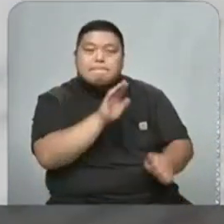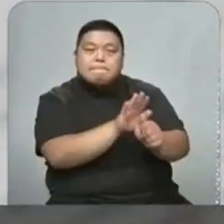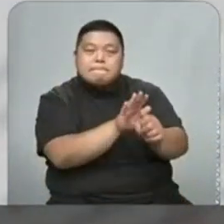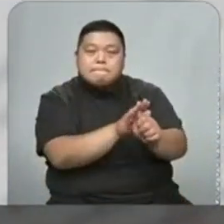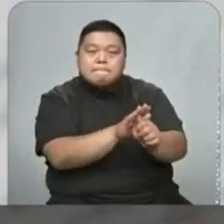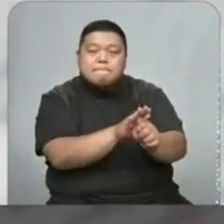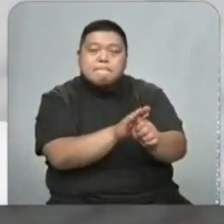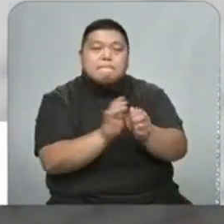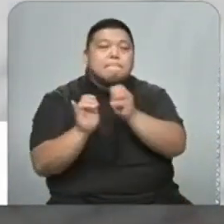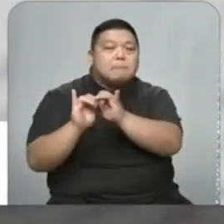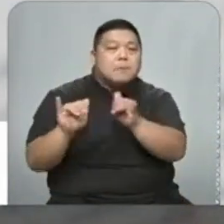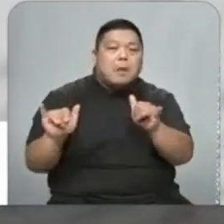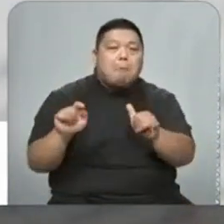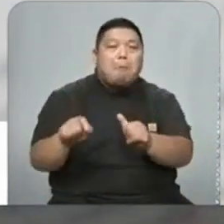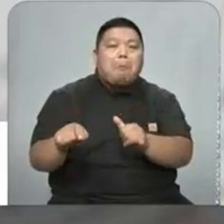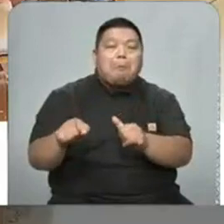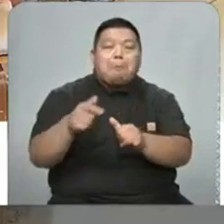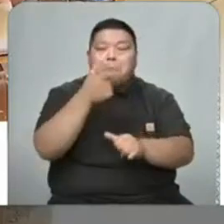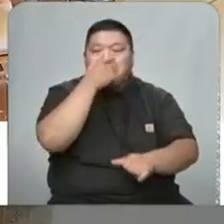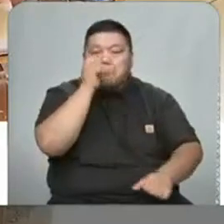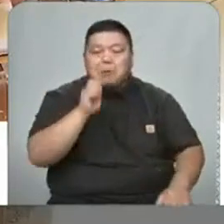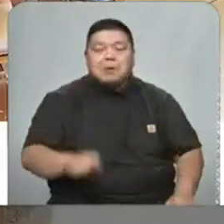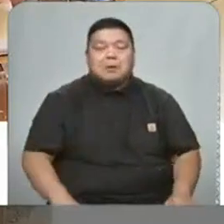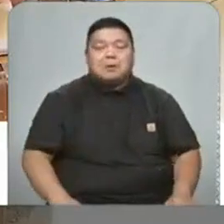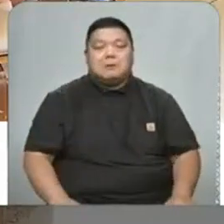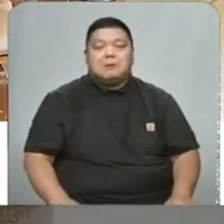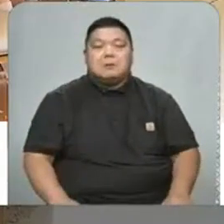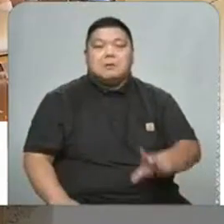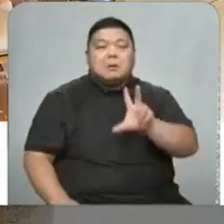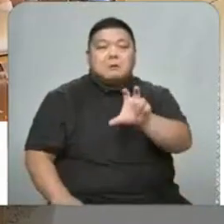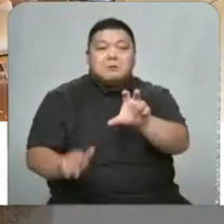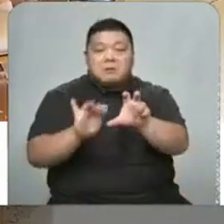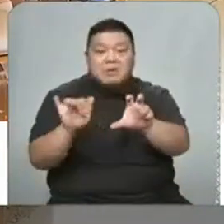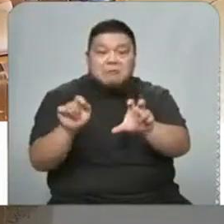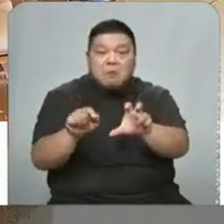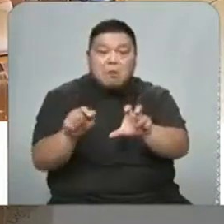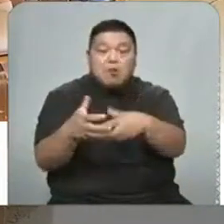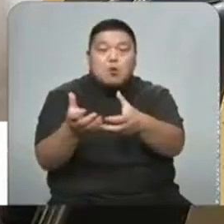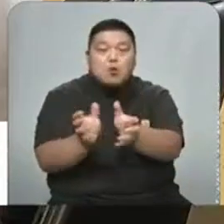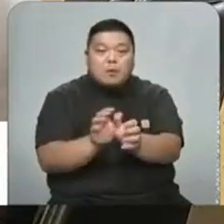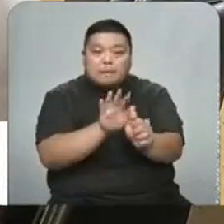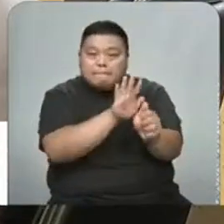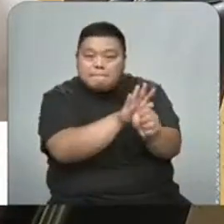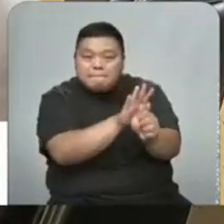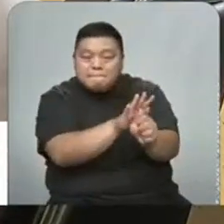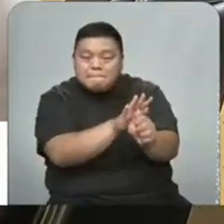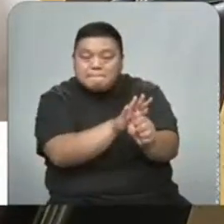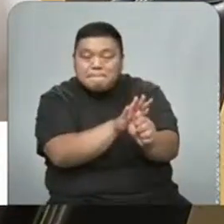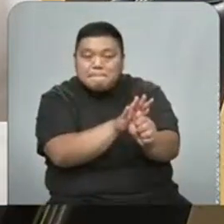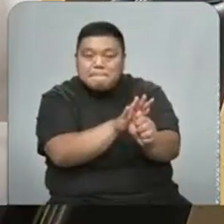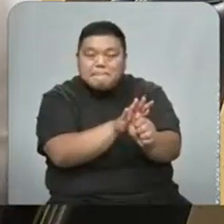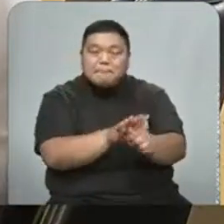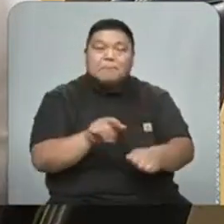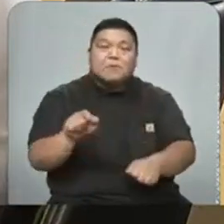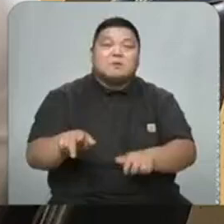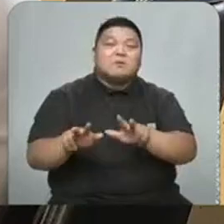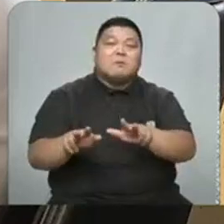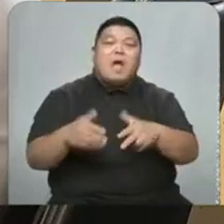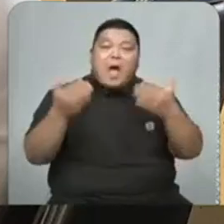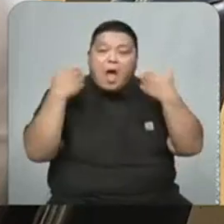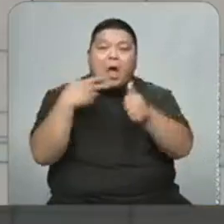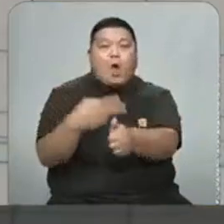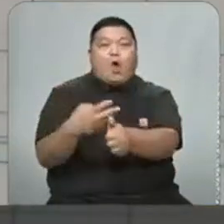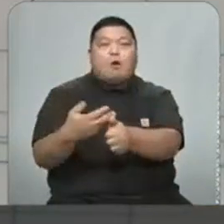교육지원청의 인력도 확충되지 않았습니다. 25명으로 구성된 학교생활기록부 현장 실무지원단도 모두